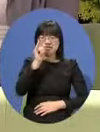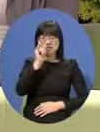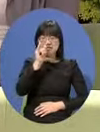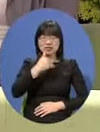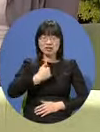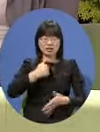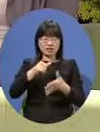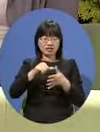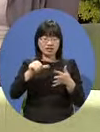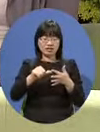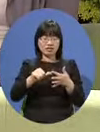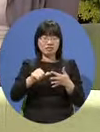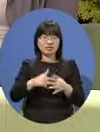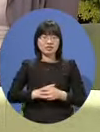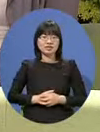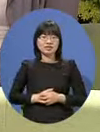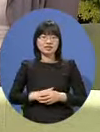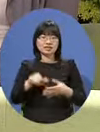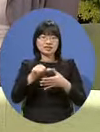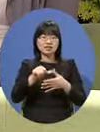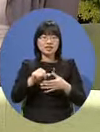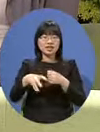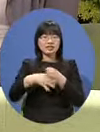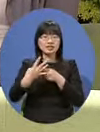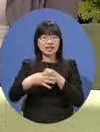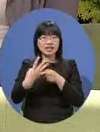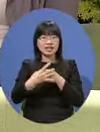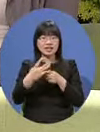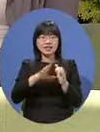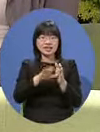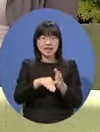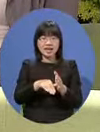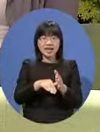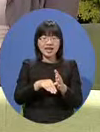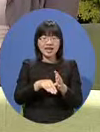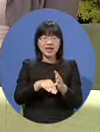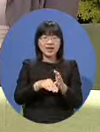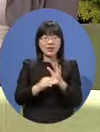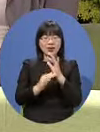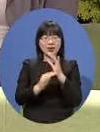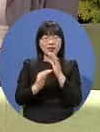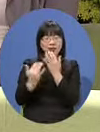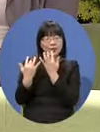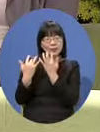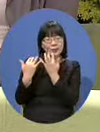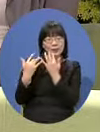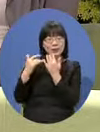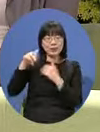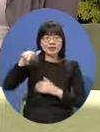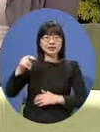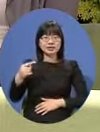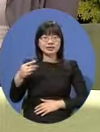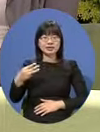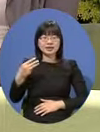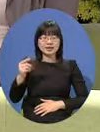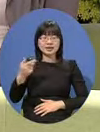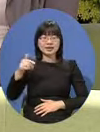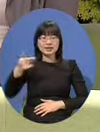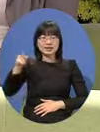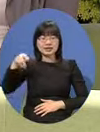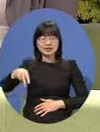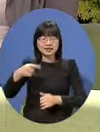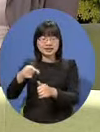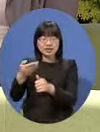저희 아이를 저는 큰애가 초등학교 4학년일 때 그 클라리넷을 시켰어요. 클라리넷. 네. 어느 날 저랑